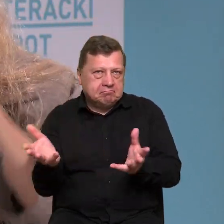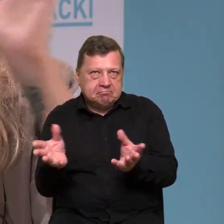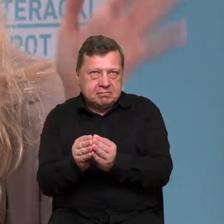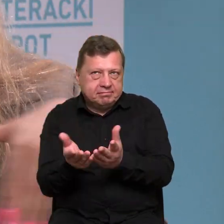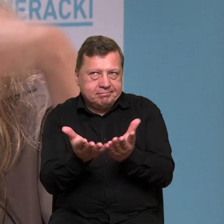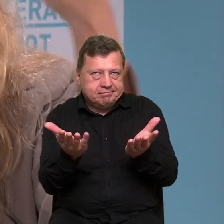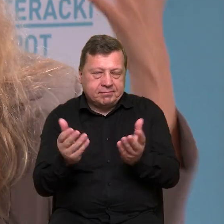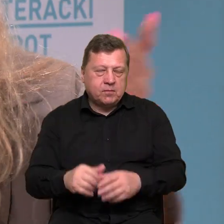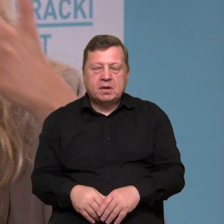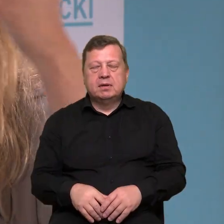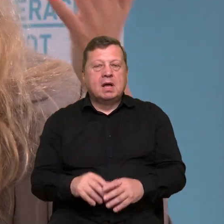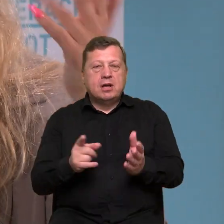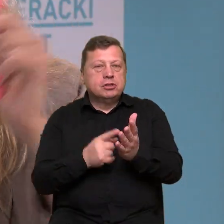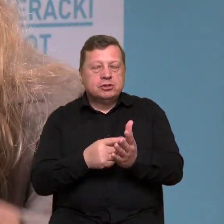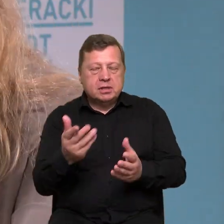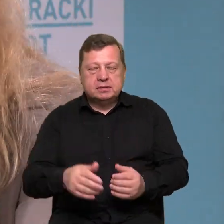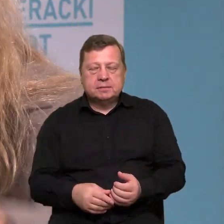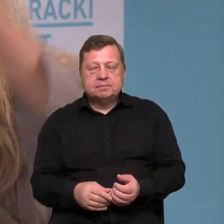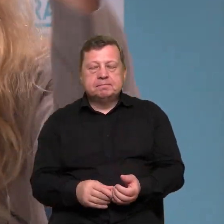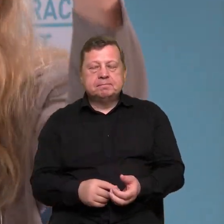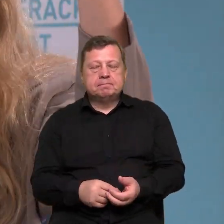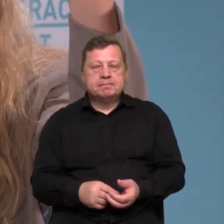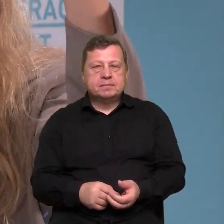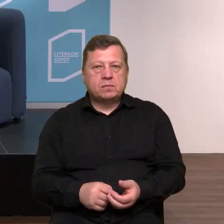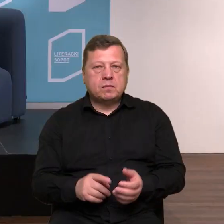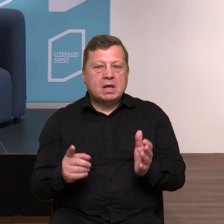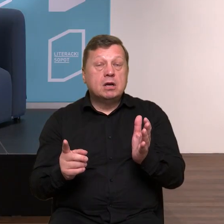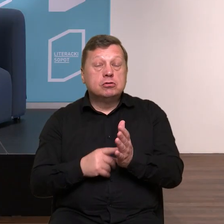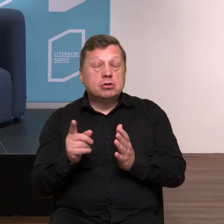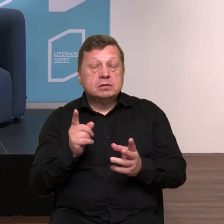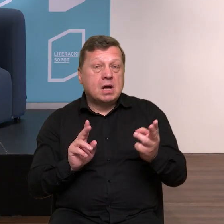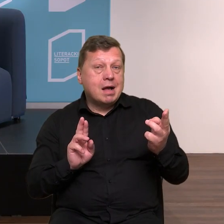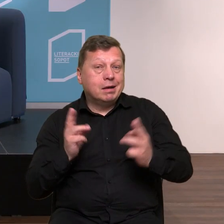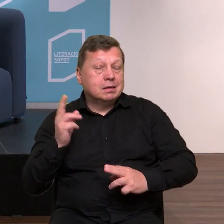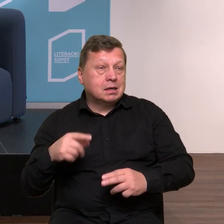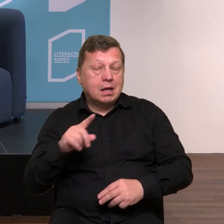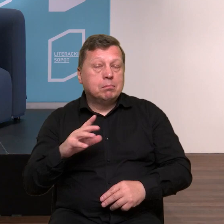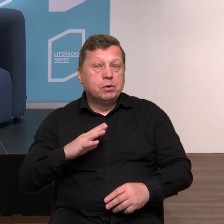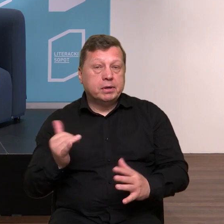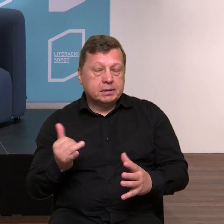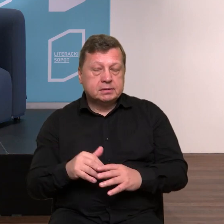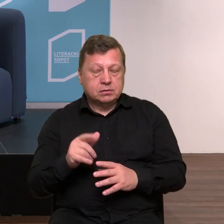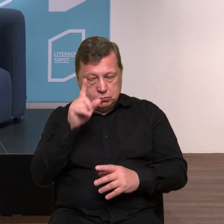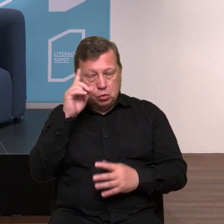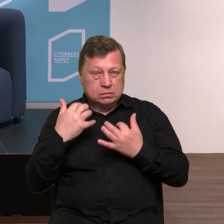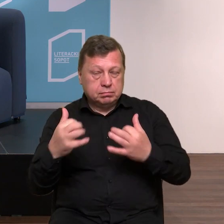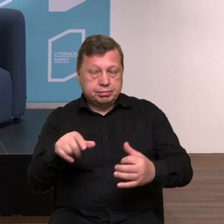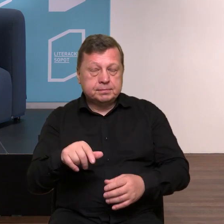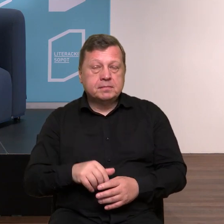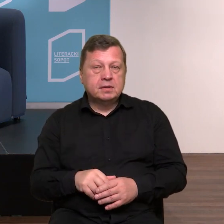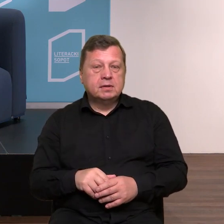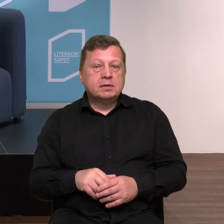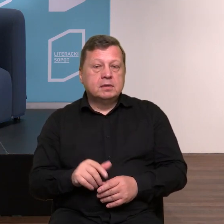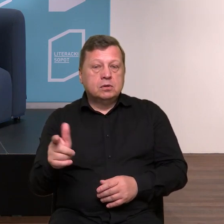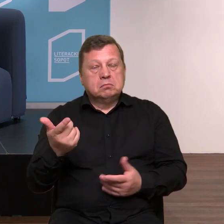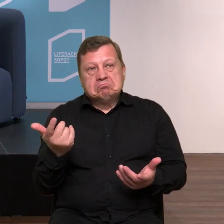I najczęstsze reakcje były takie w publiczności, zgłasza